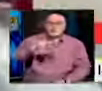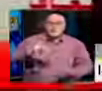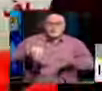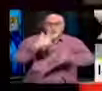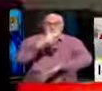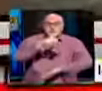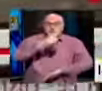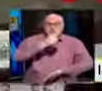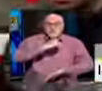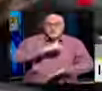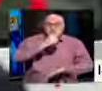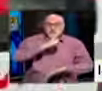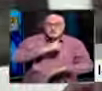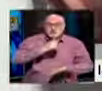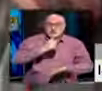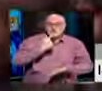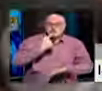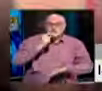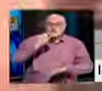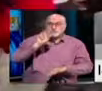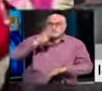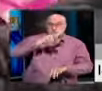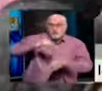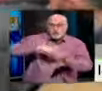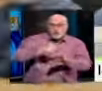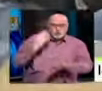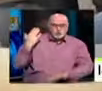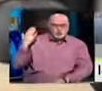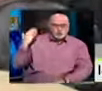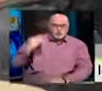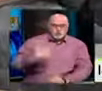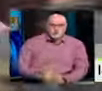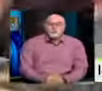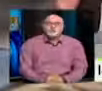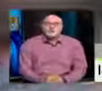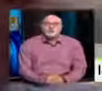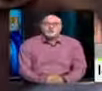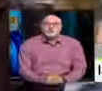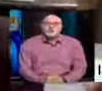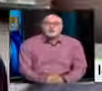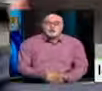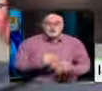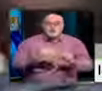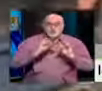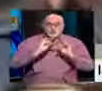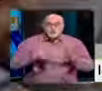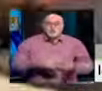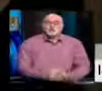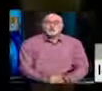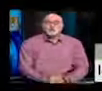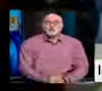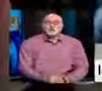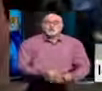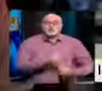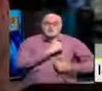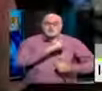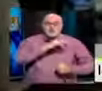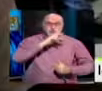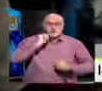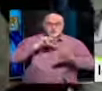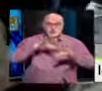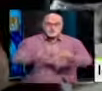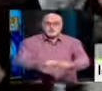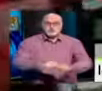مصابا خلال الساعات 24 ساعة الماضية. في غضون ذلك اقتحمت قوات الاحتلال ساحة